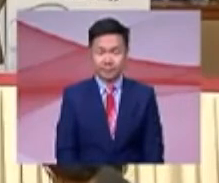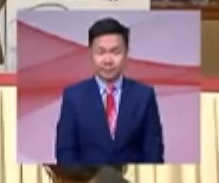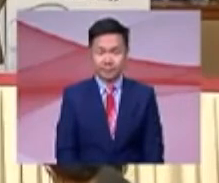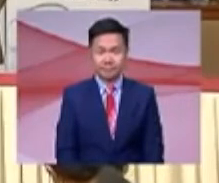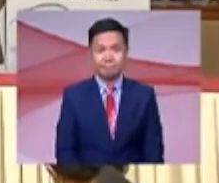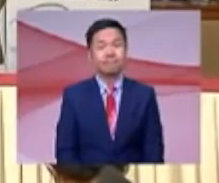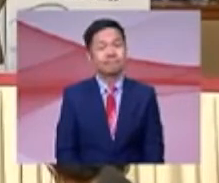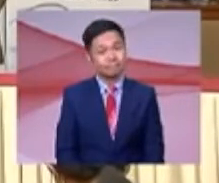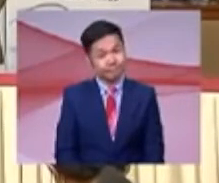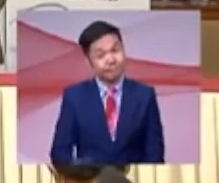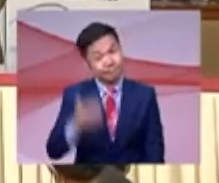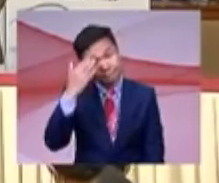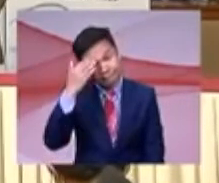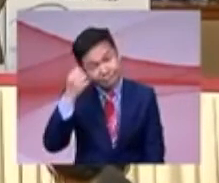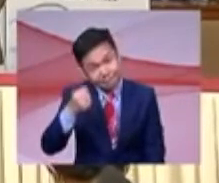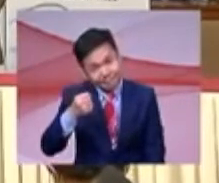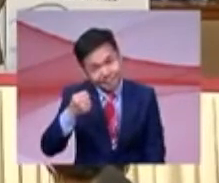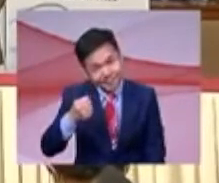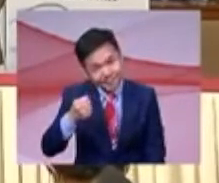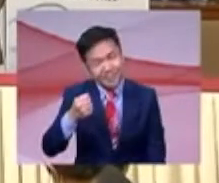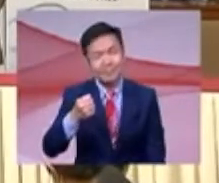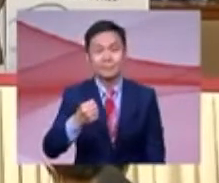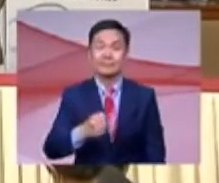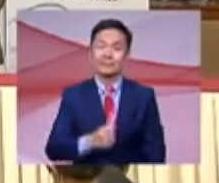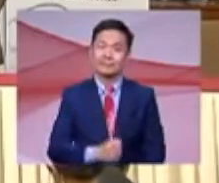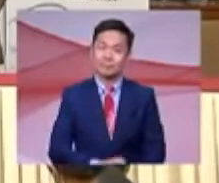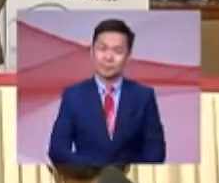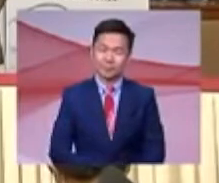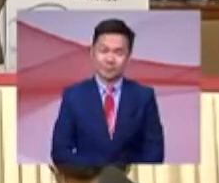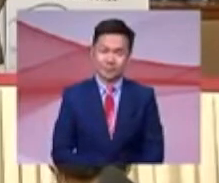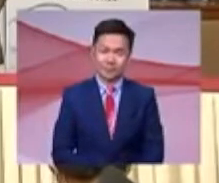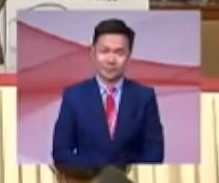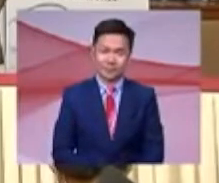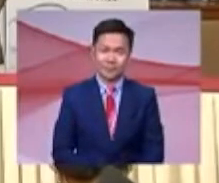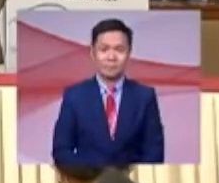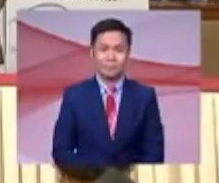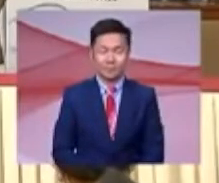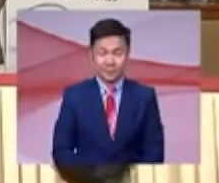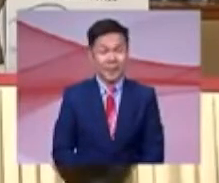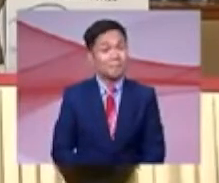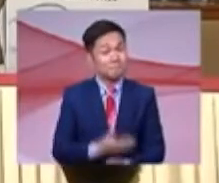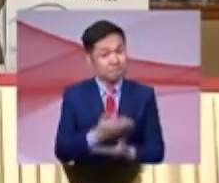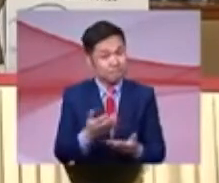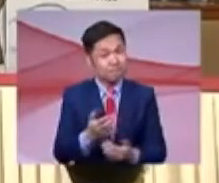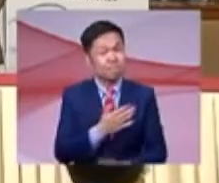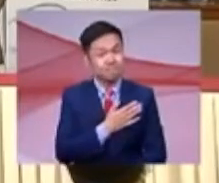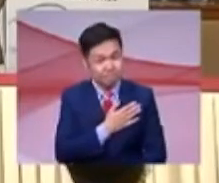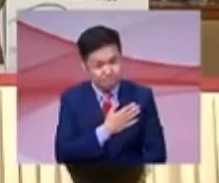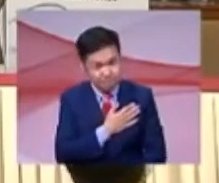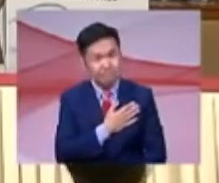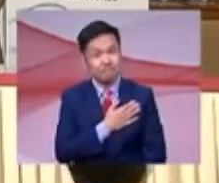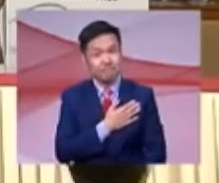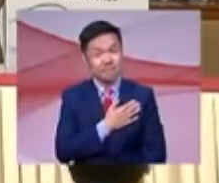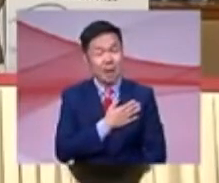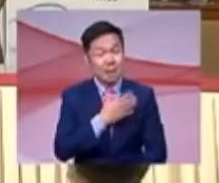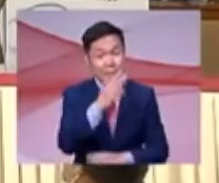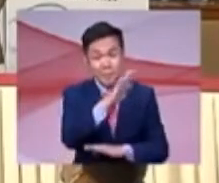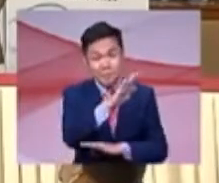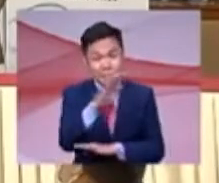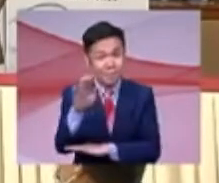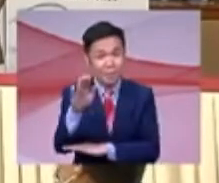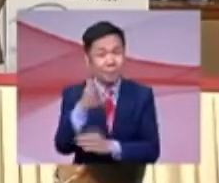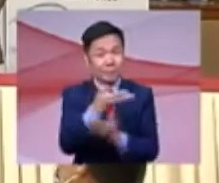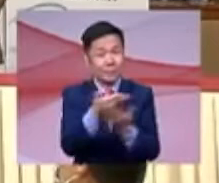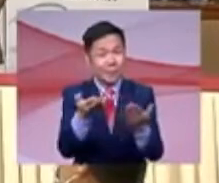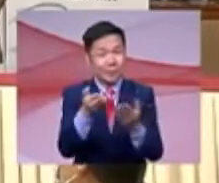بسم الله الرحمن الرحيم السلام عليكم ورحمة الله تعالى وبركاته salam sejahtera dan selamat petang kepada seluruh